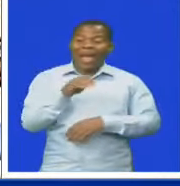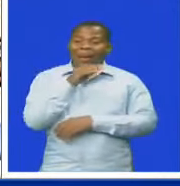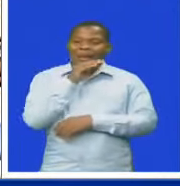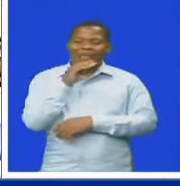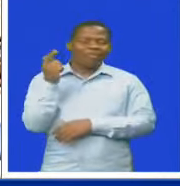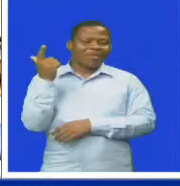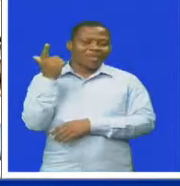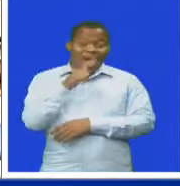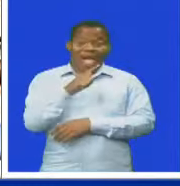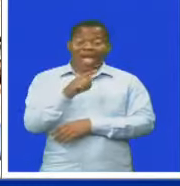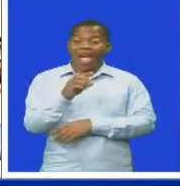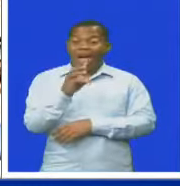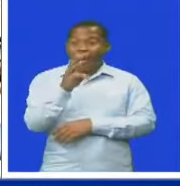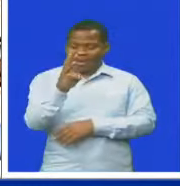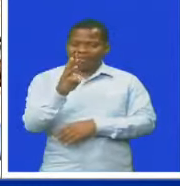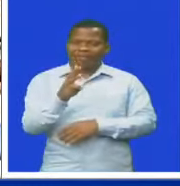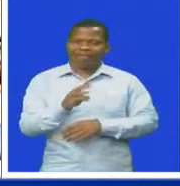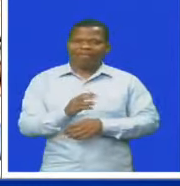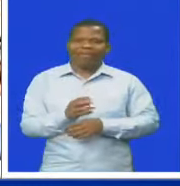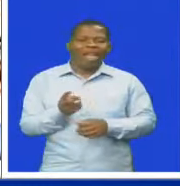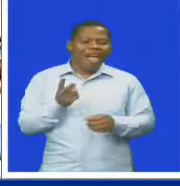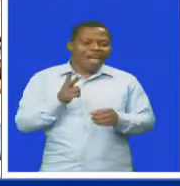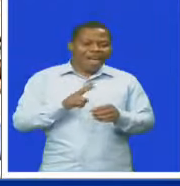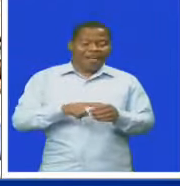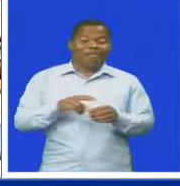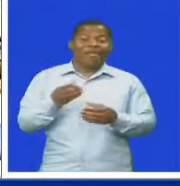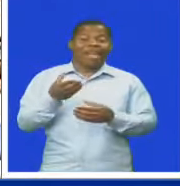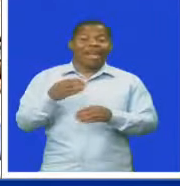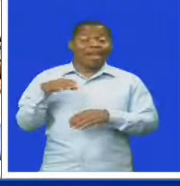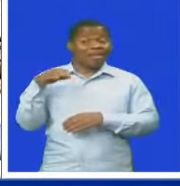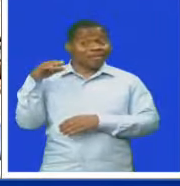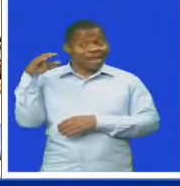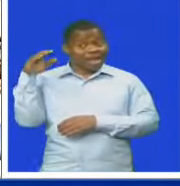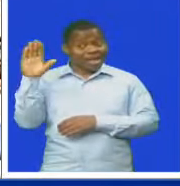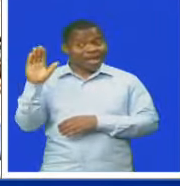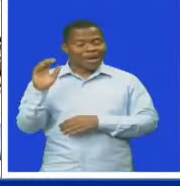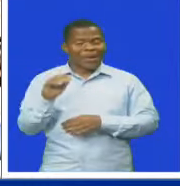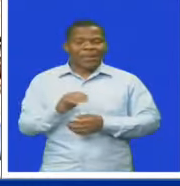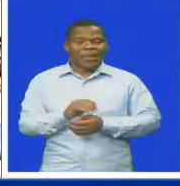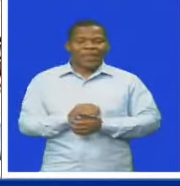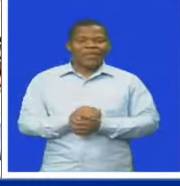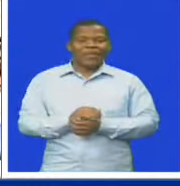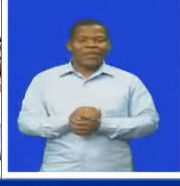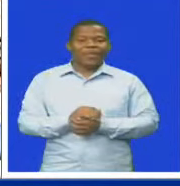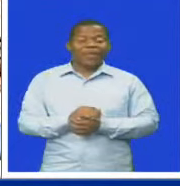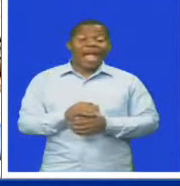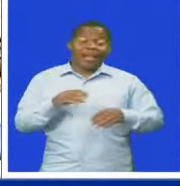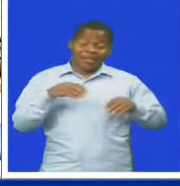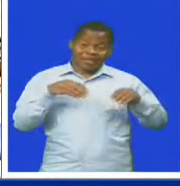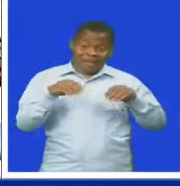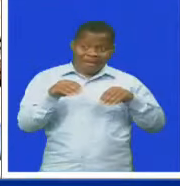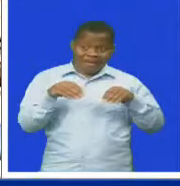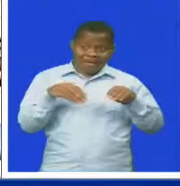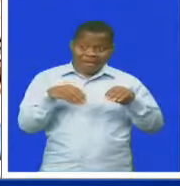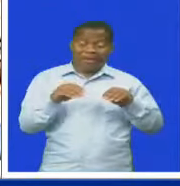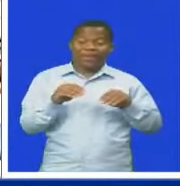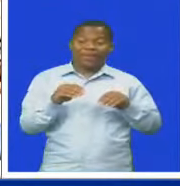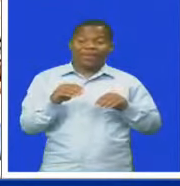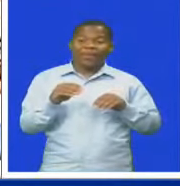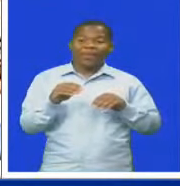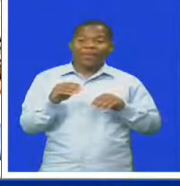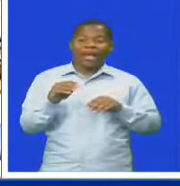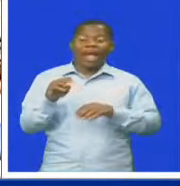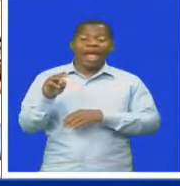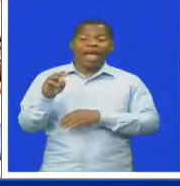ke siya ngephandle kwelive sitawubuka dona ke Tindzaba daye umdlalo webhola. Lapho khona munye